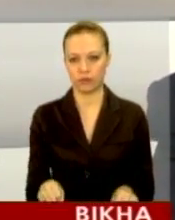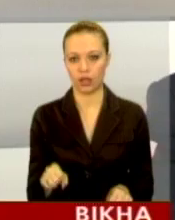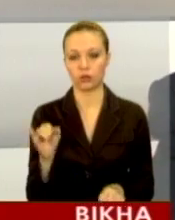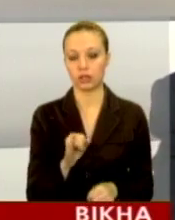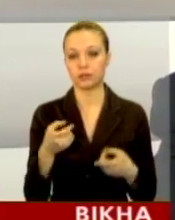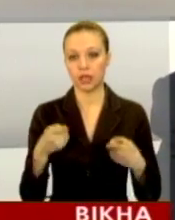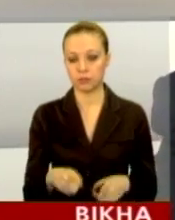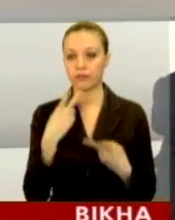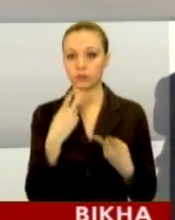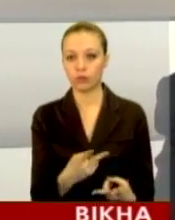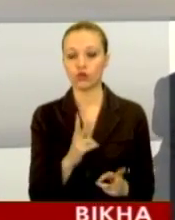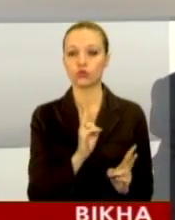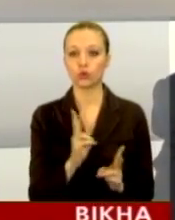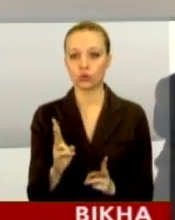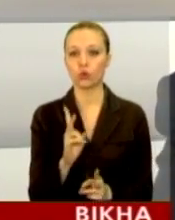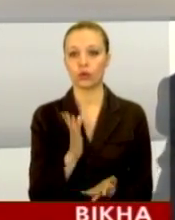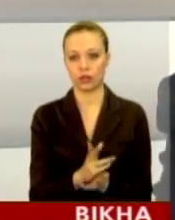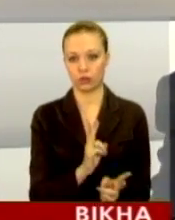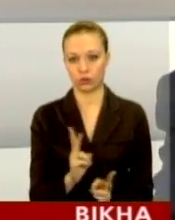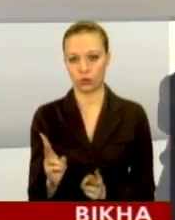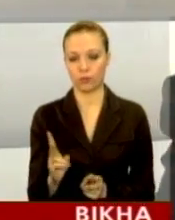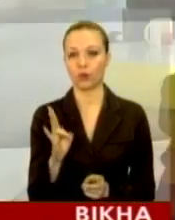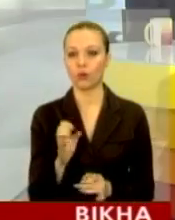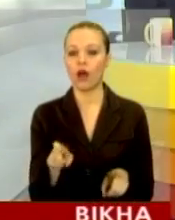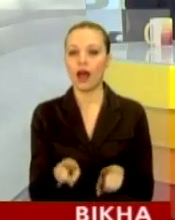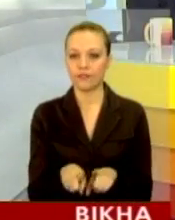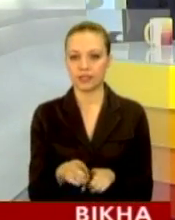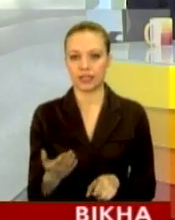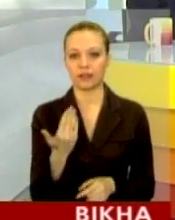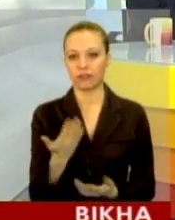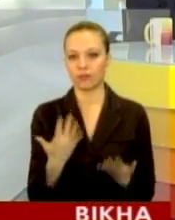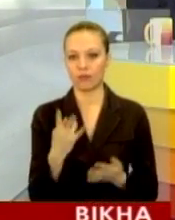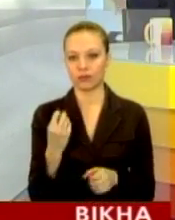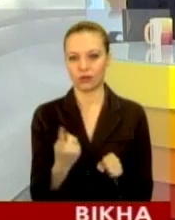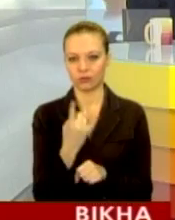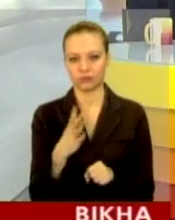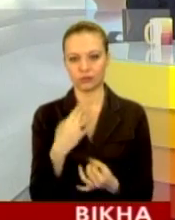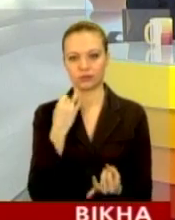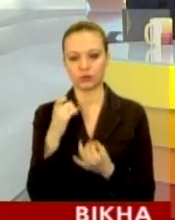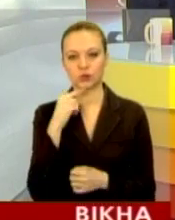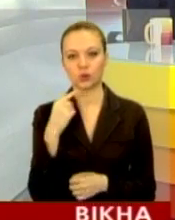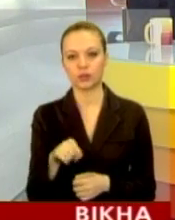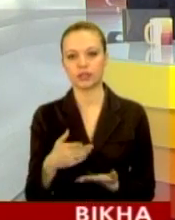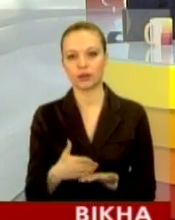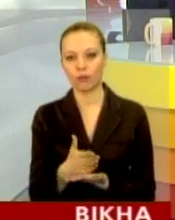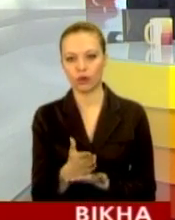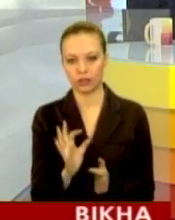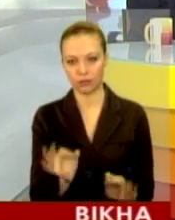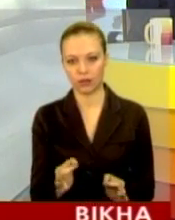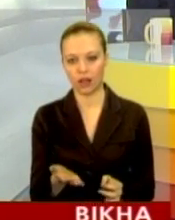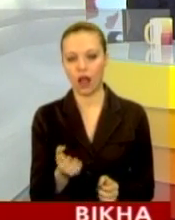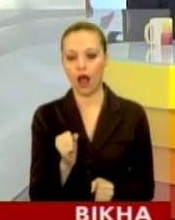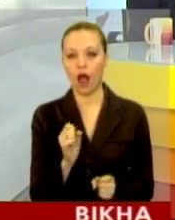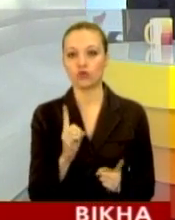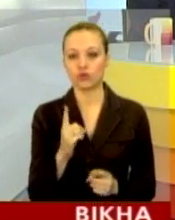І насправді побачити, хто є хто. Ну, а все-таки ви, мабуть, неодноразово спілкувалися з російськими політиками, так?